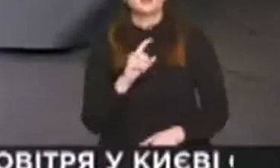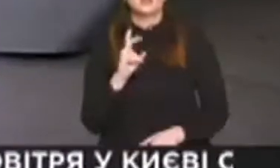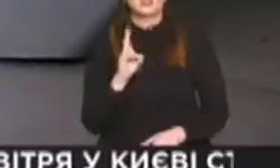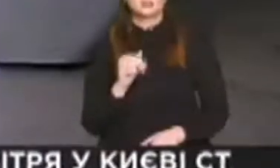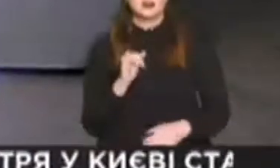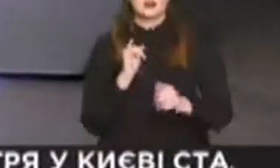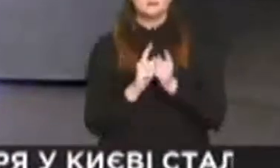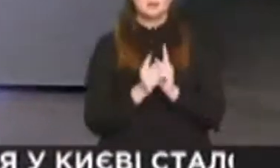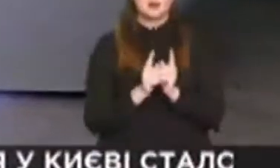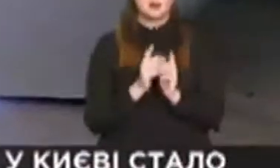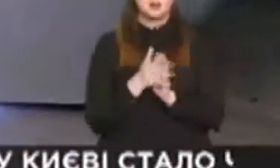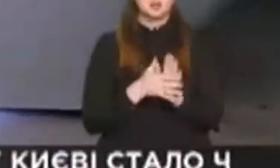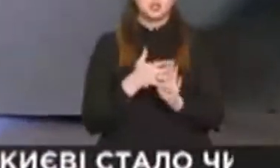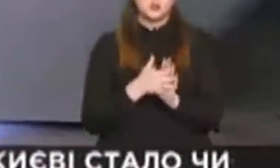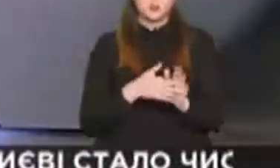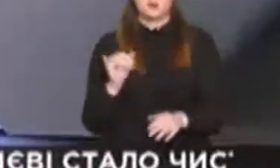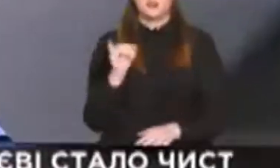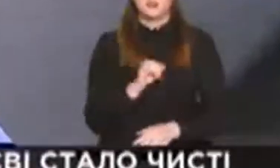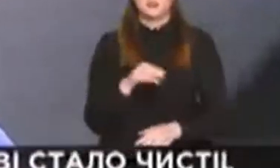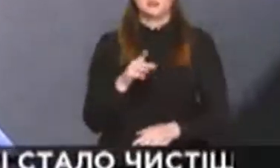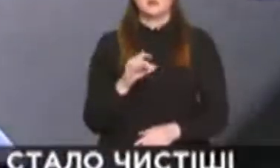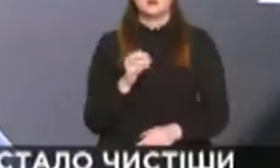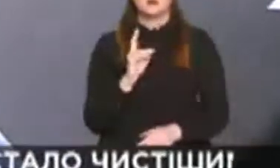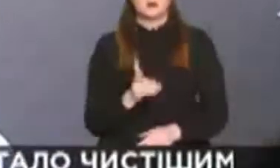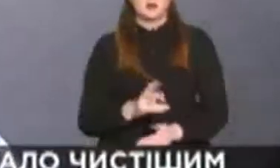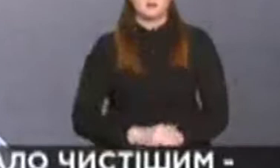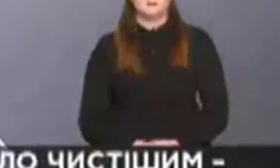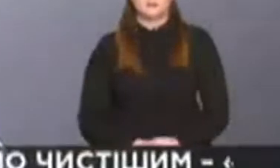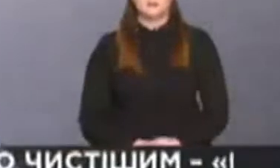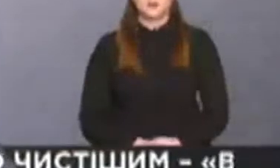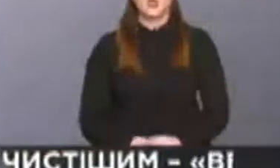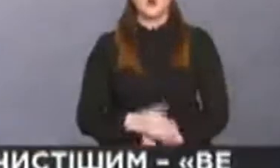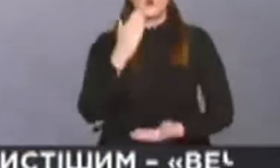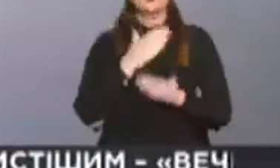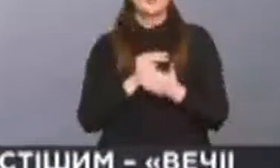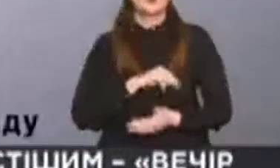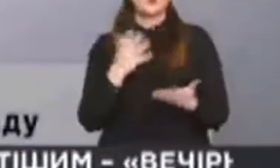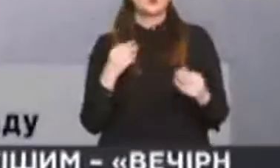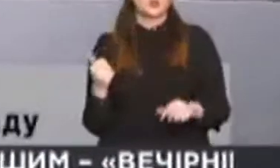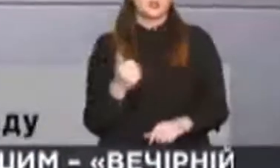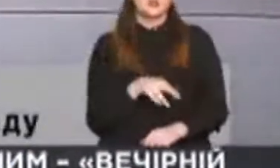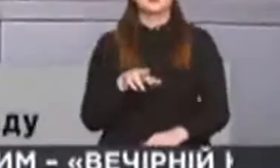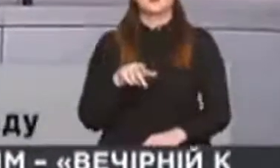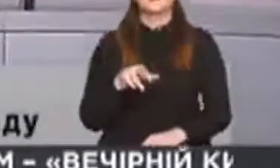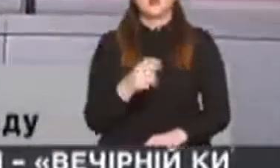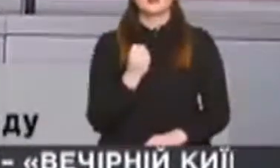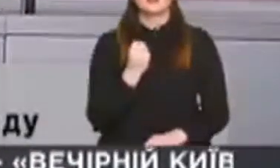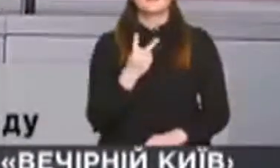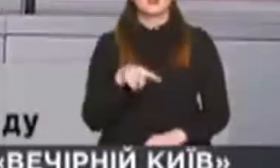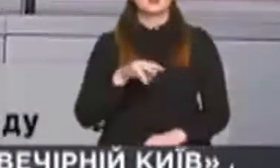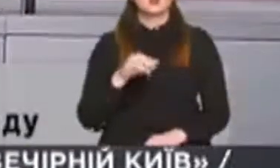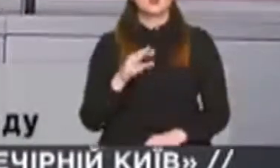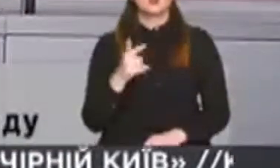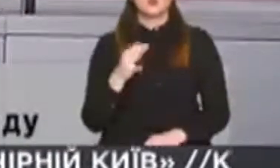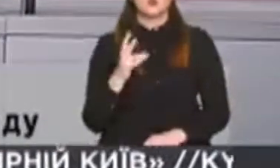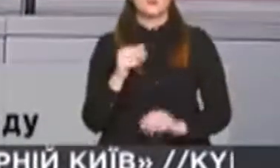та перекладач жестової мови Ірина Третяк. Останній робочий день тижня. П'ятниця, 12 лютого.